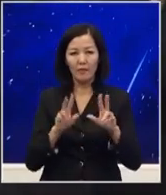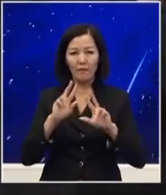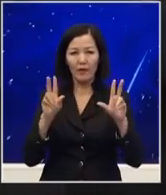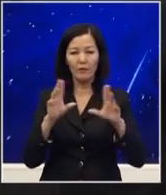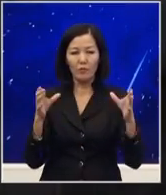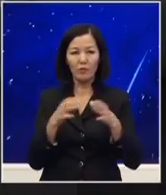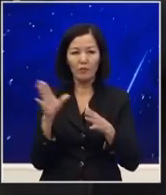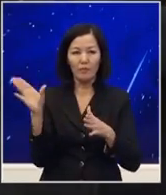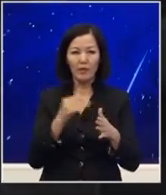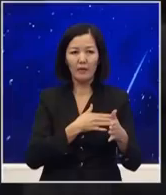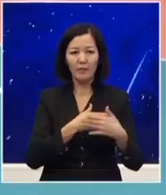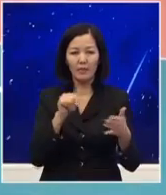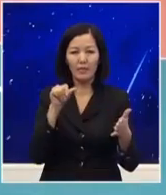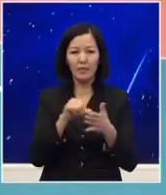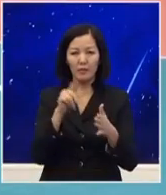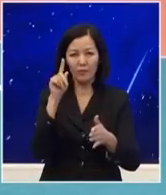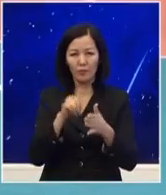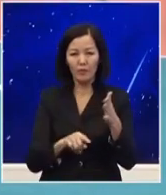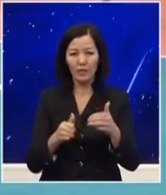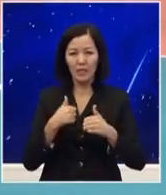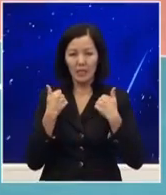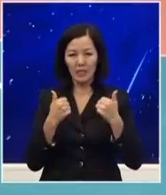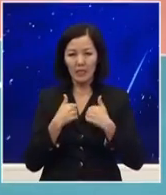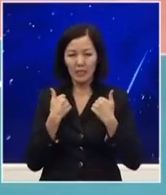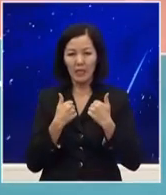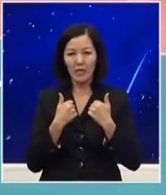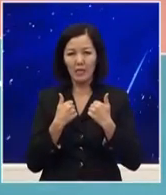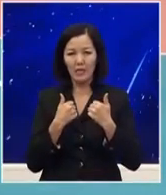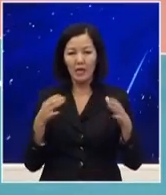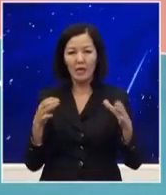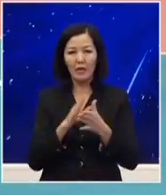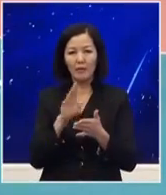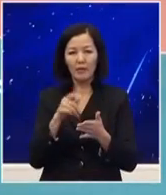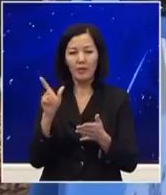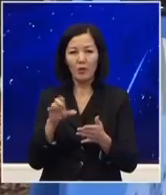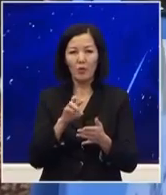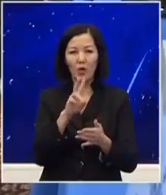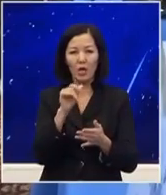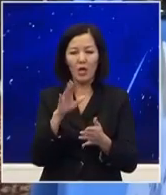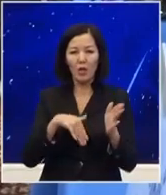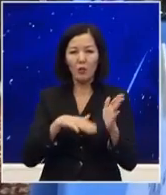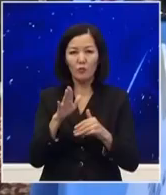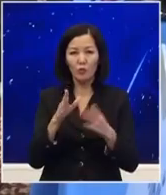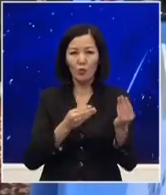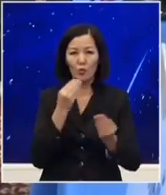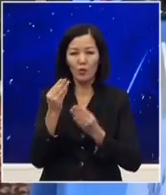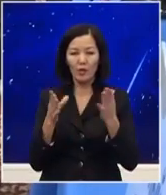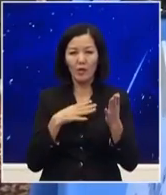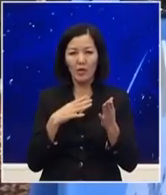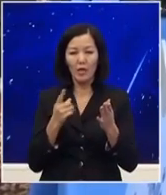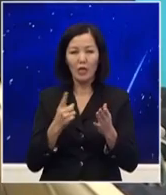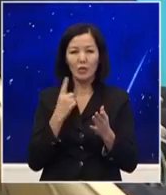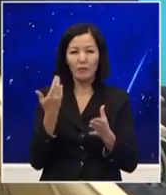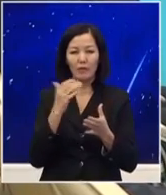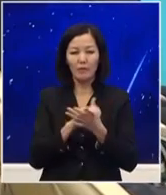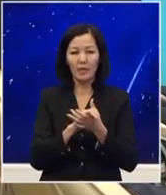волейболшылардың барлығы белсенділігімен танылып, үмітті ақтай білді. Бұл тізімде команда капитаны Ольга Данченко үздік өнермен көзге түсті. Ол шеберлігімен